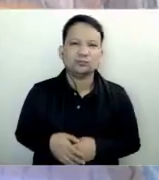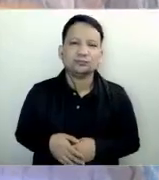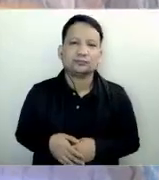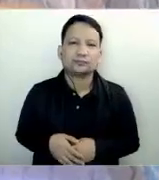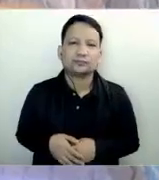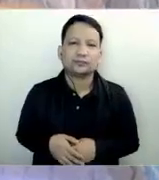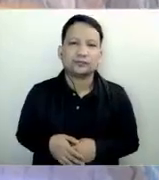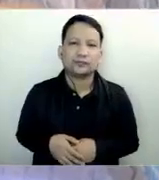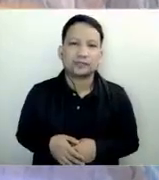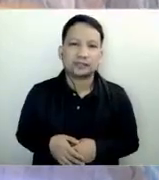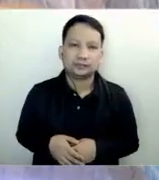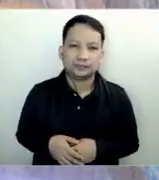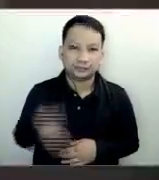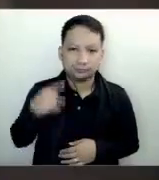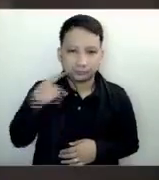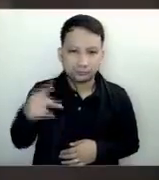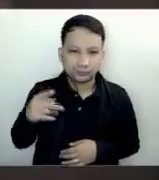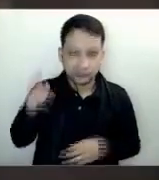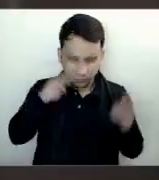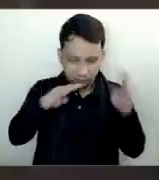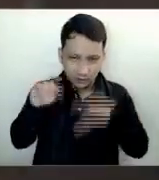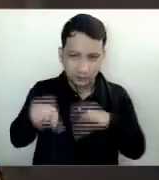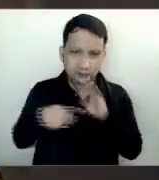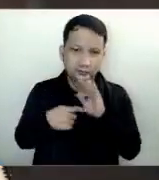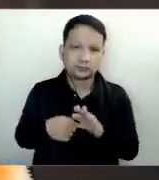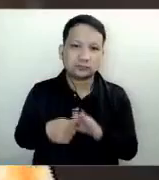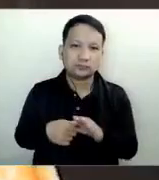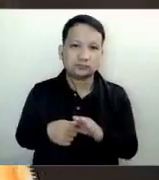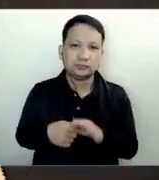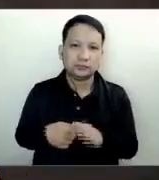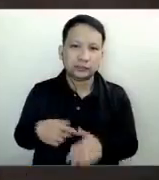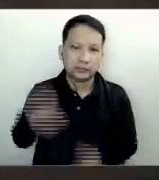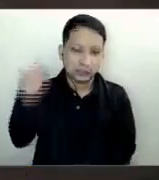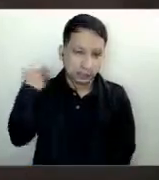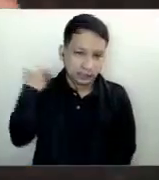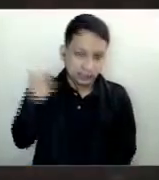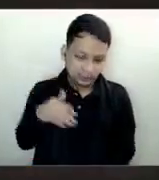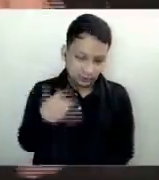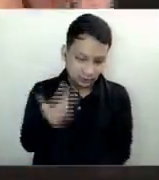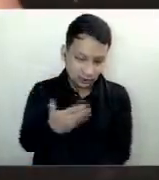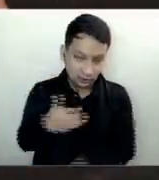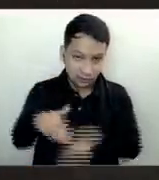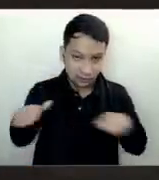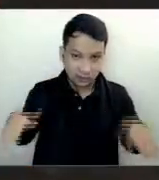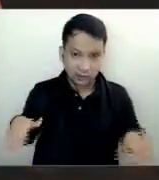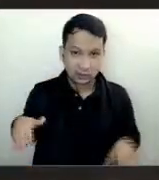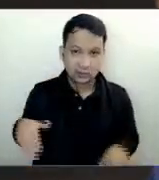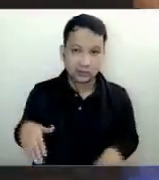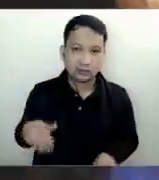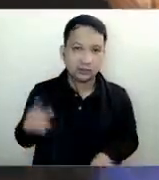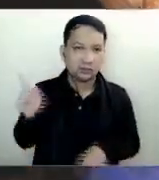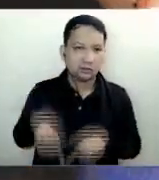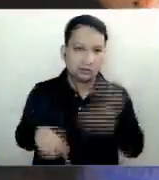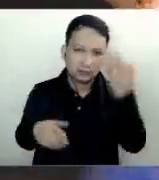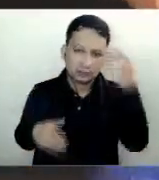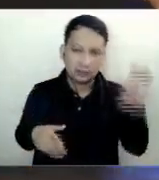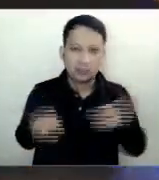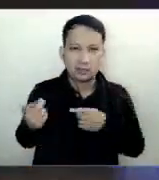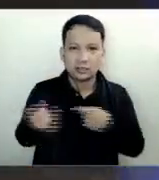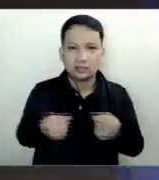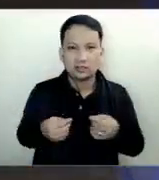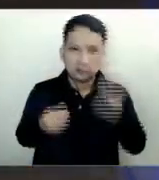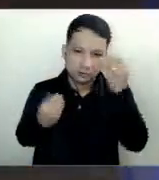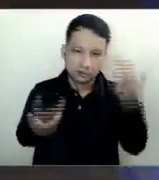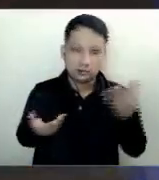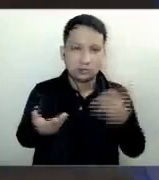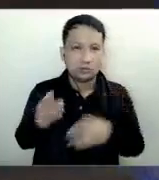Habang si Karen, problemado dahil nagkabungang araw na ang kanyang anak. At hindi na raw nila alam ang gagawin kung